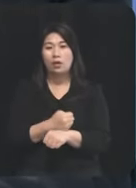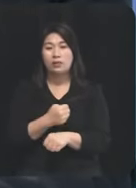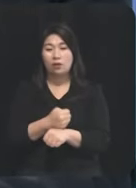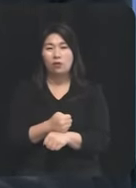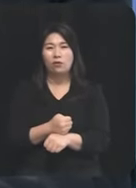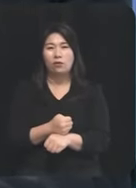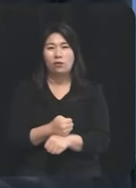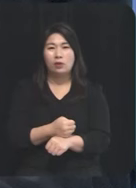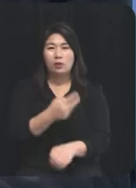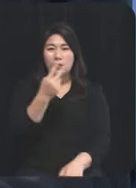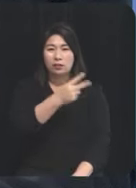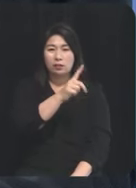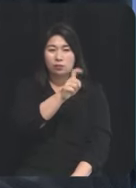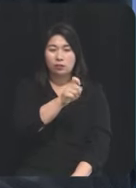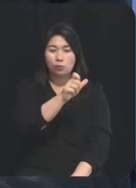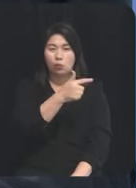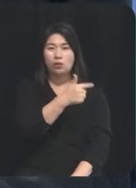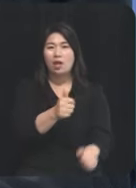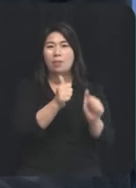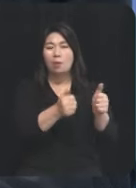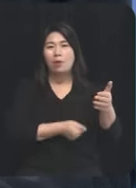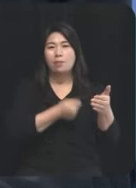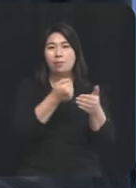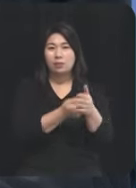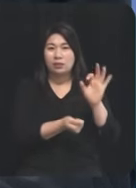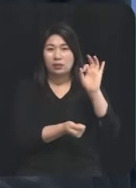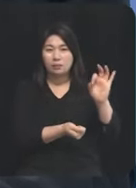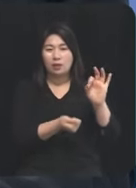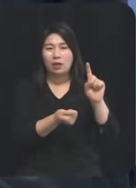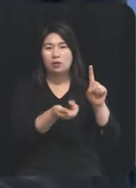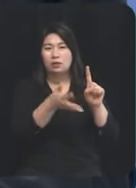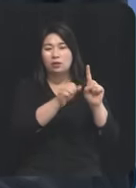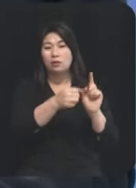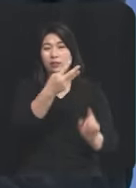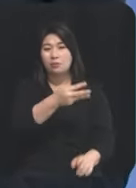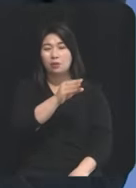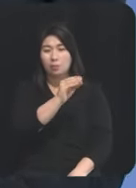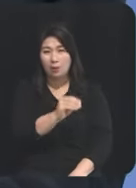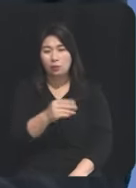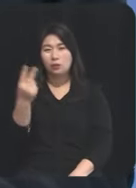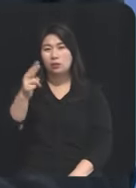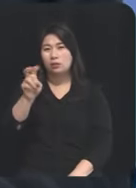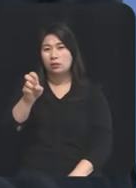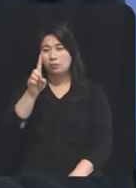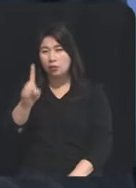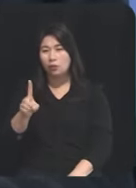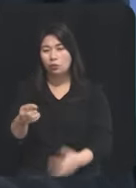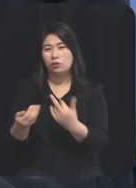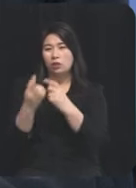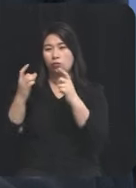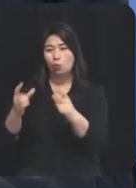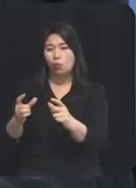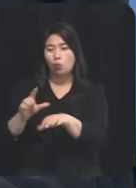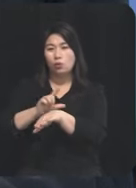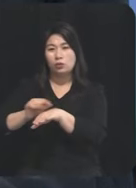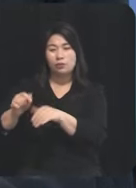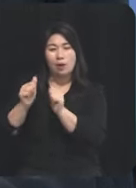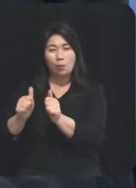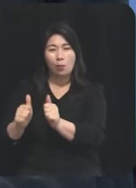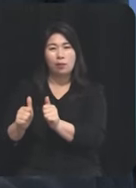말씀드렸지만 2015년 대법원 판결 보상 금액 1억 3천이나 2021년도에 제주